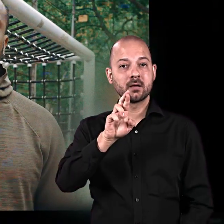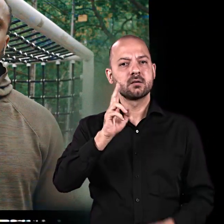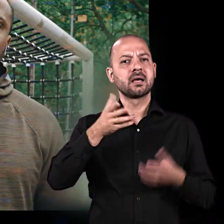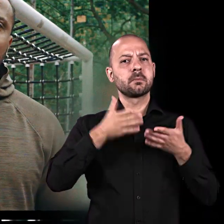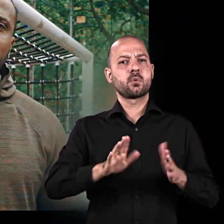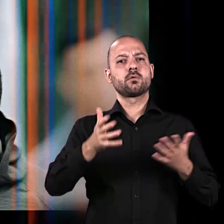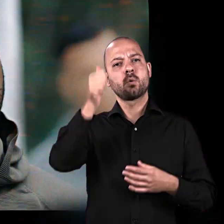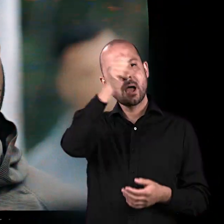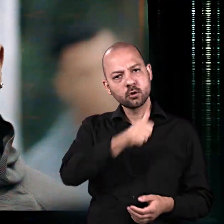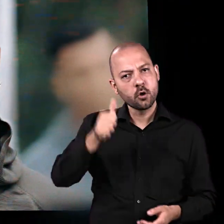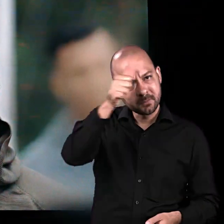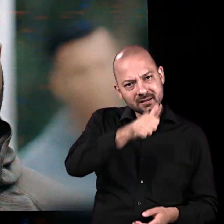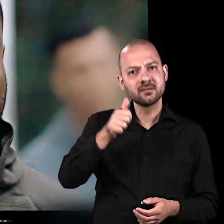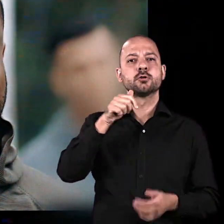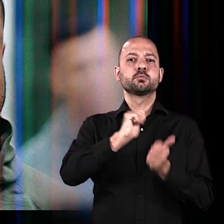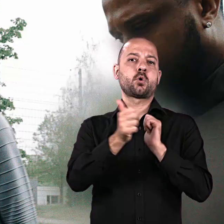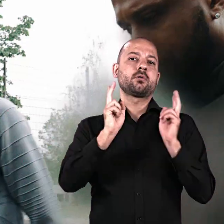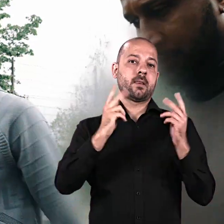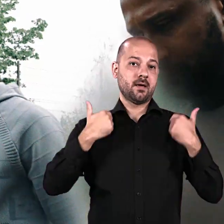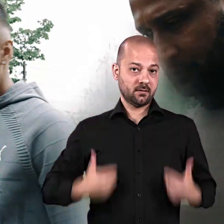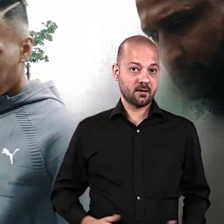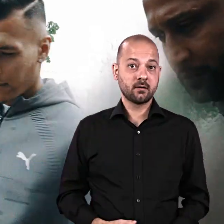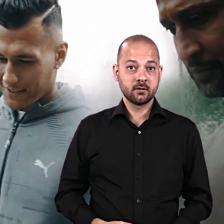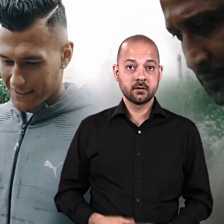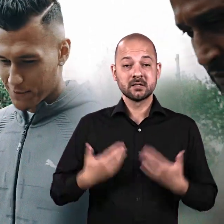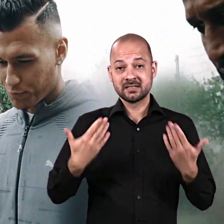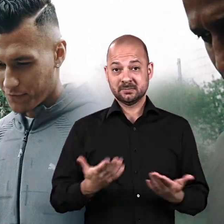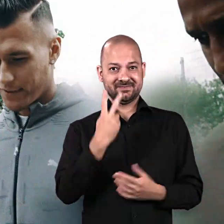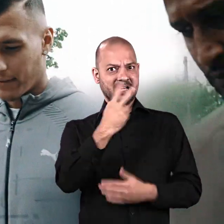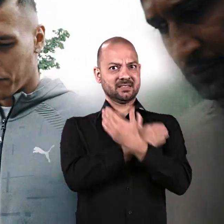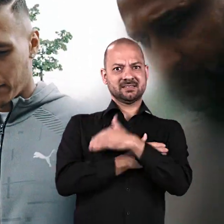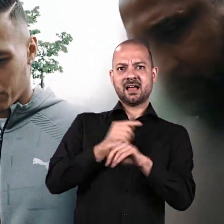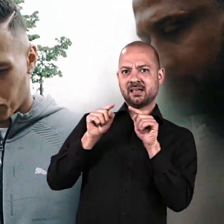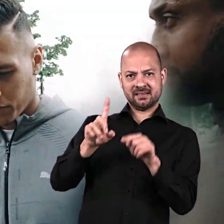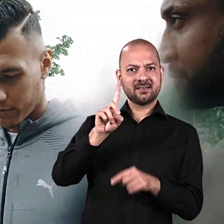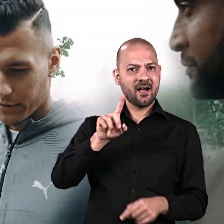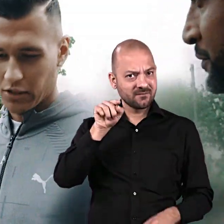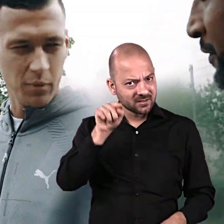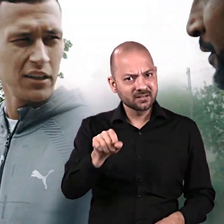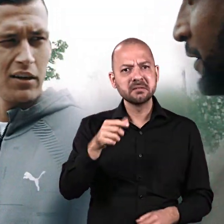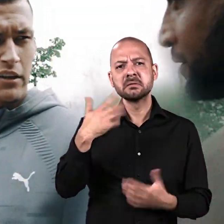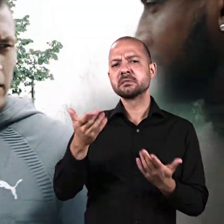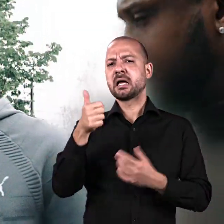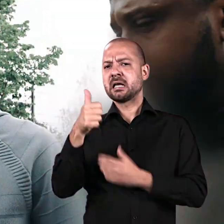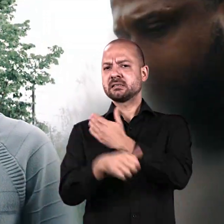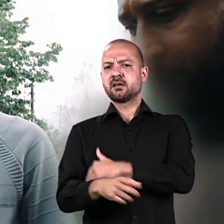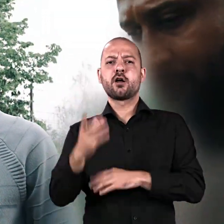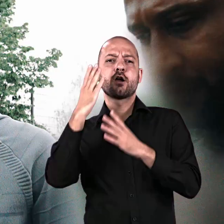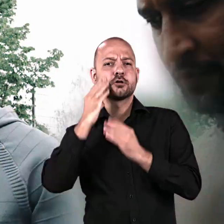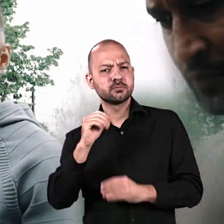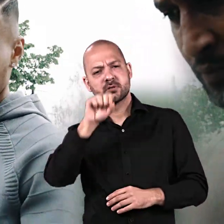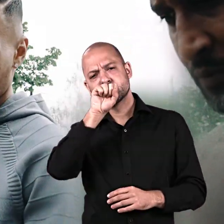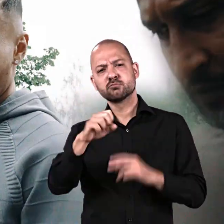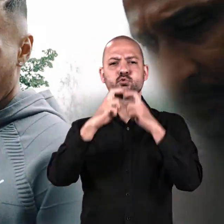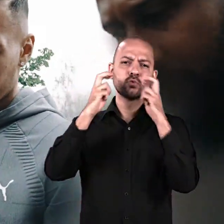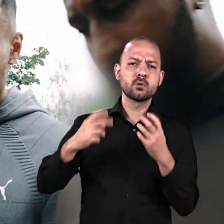geboren in Äthiopien. Ich bin gelernter Sportlehrer. Es gab auf der einen Seite den Davy, der ein bisschen entspannter war, der gerne zu Hause war,